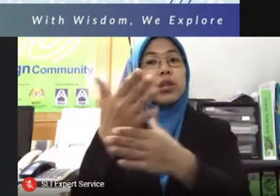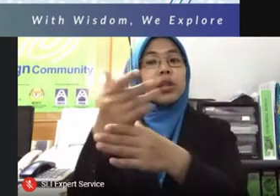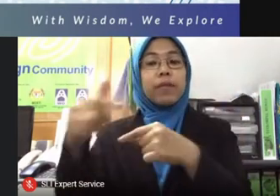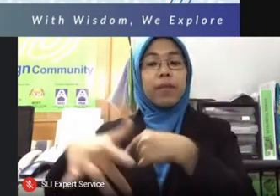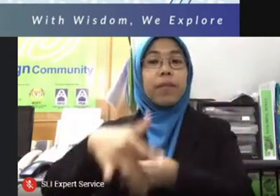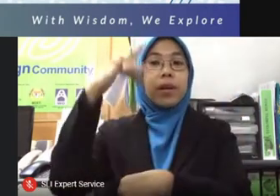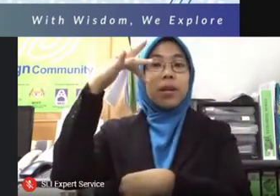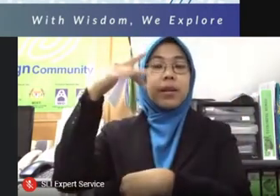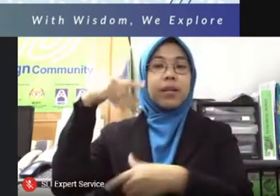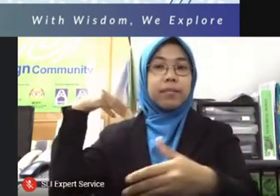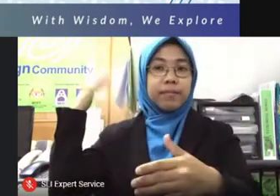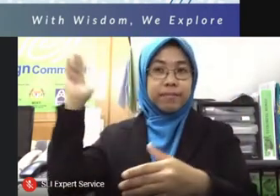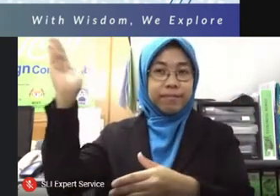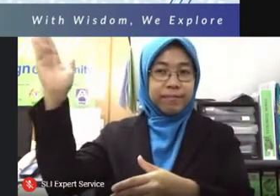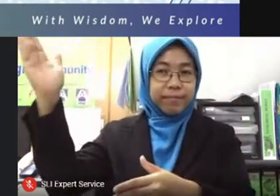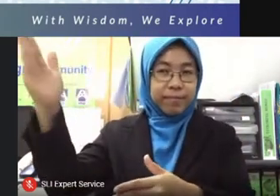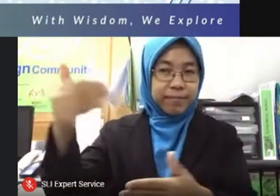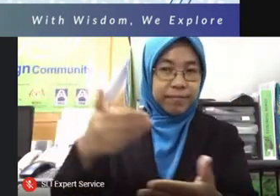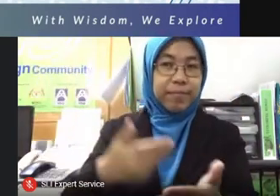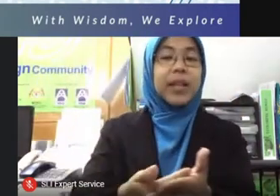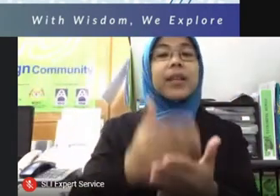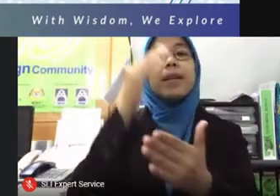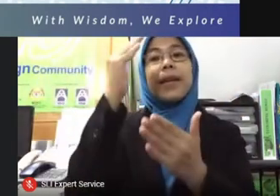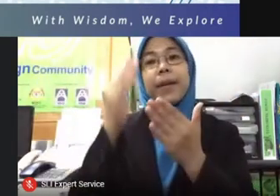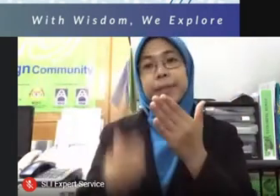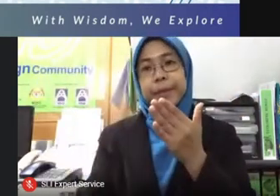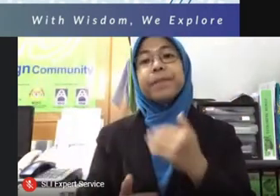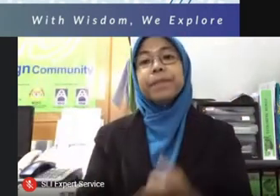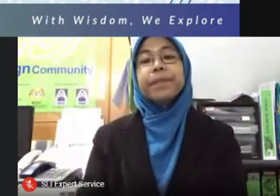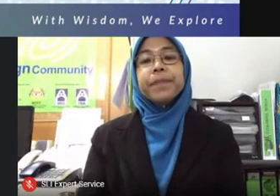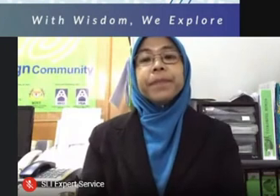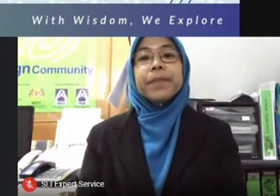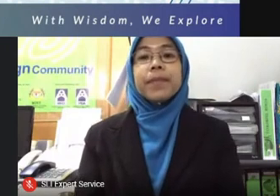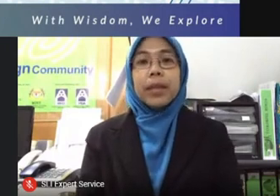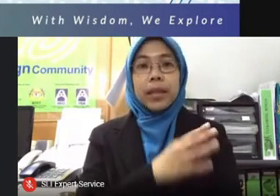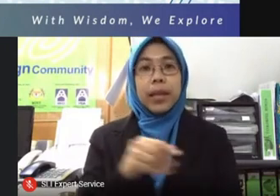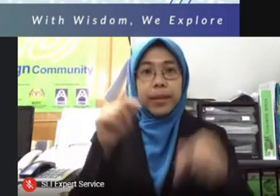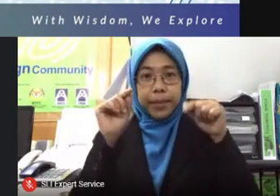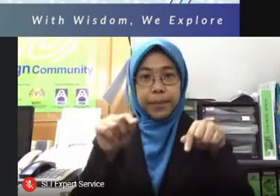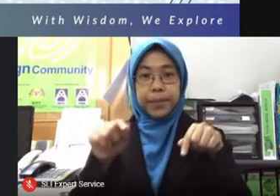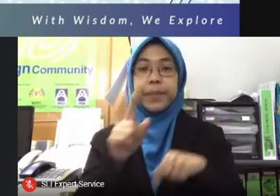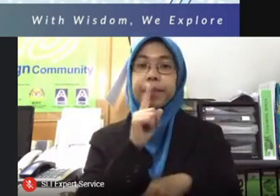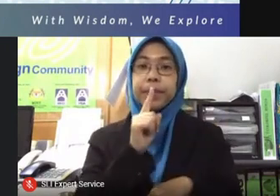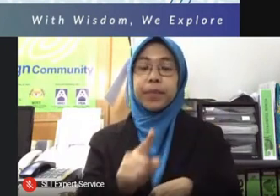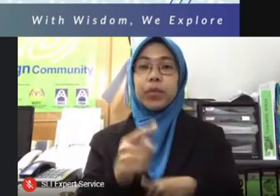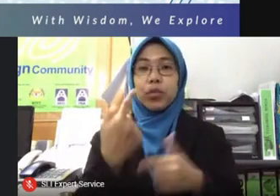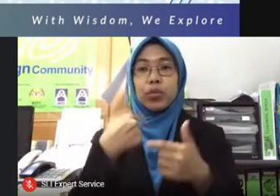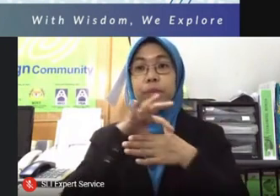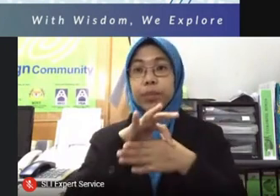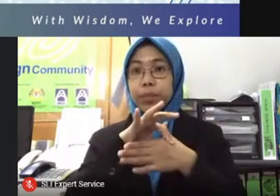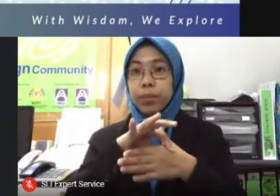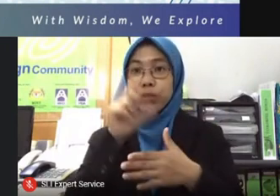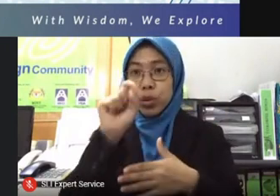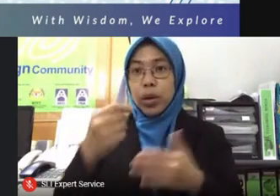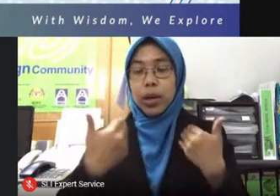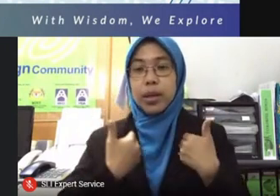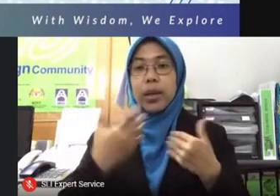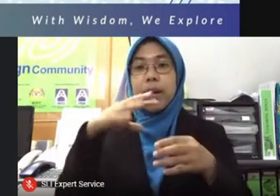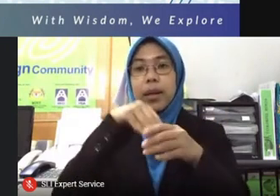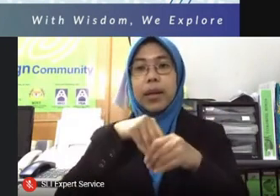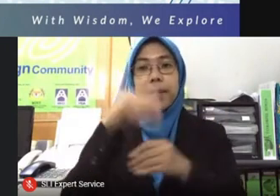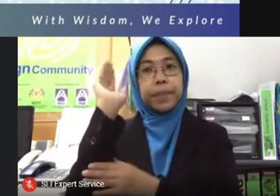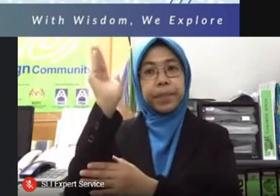awal presentation kita sampailah ke akhirnya. Okay, so this is the content lah, content yang perlu ada dalam